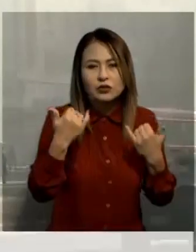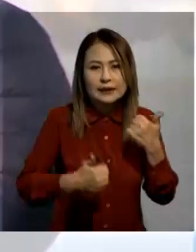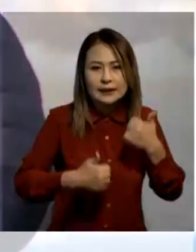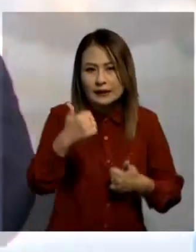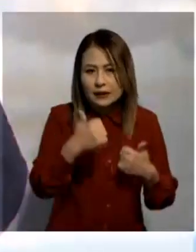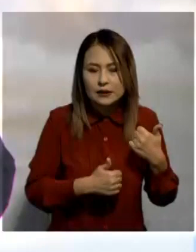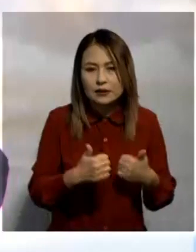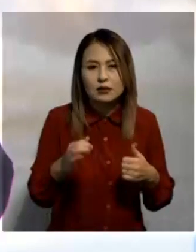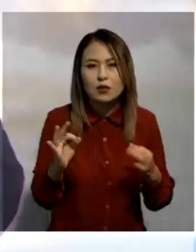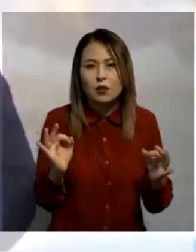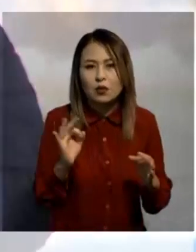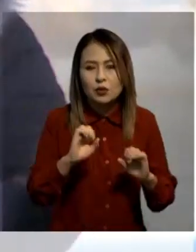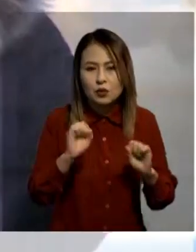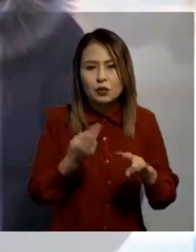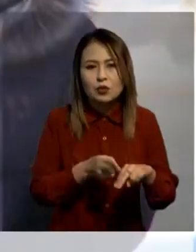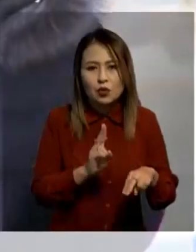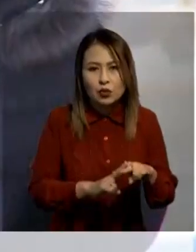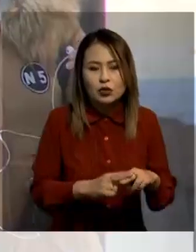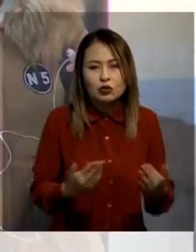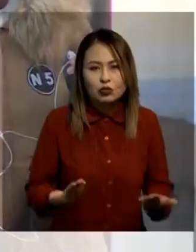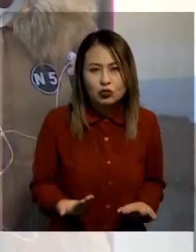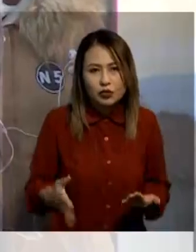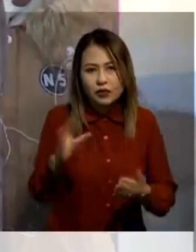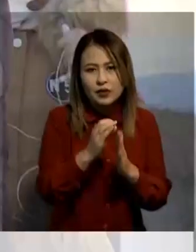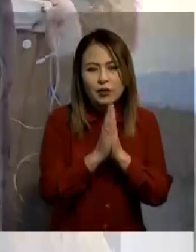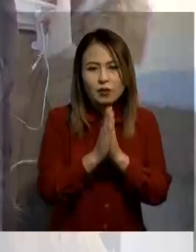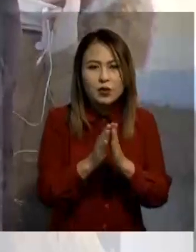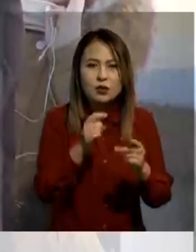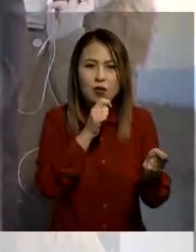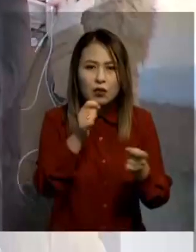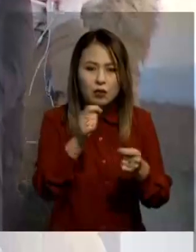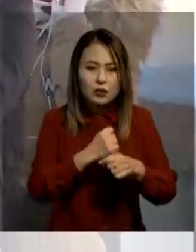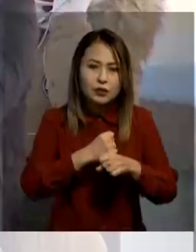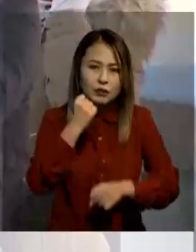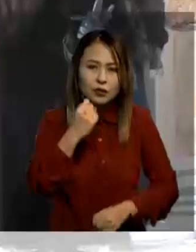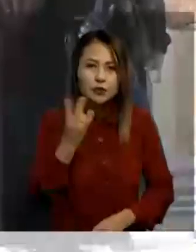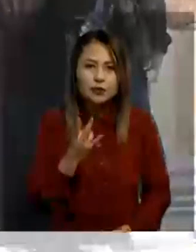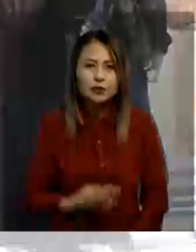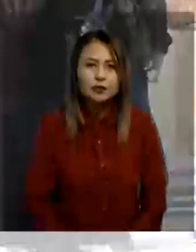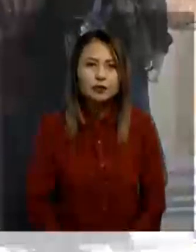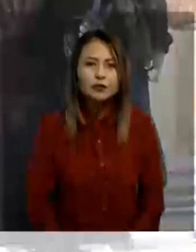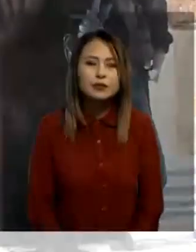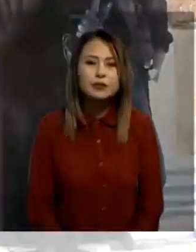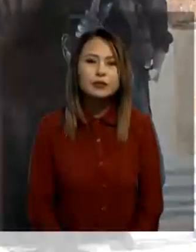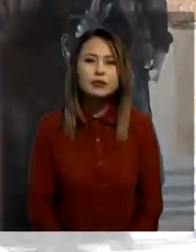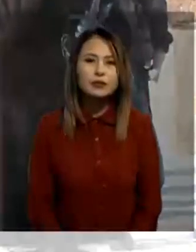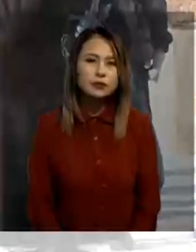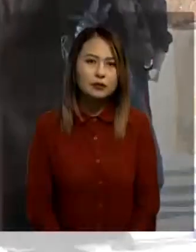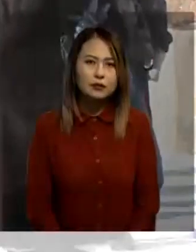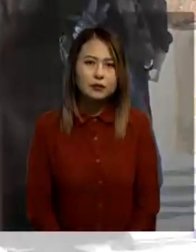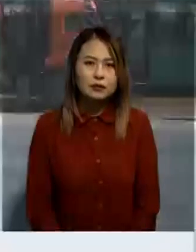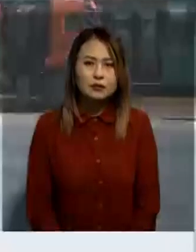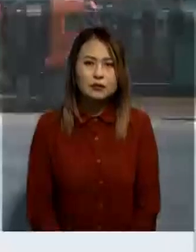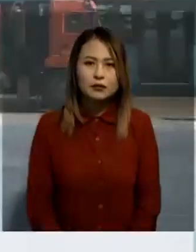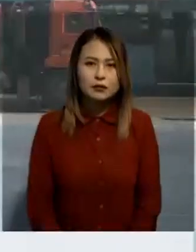салыстырғанда едәуір салқын. Сондықтан мамандар тұрғындарға барынша сақтық шараларын қатаң сақтауға кеңес береді. Дәуренбек Бағдәулетұлы, Сайлау Игіліков, Зарина